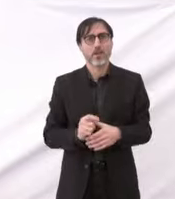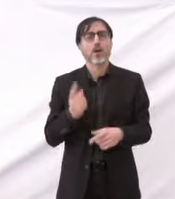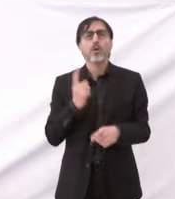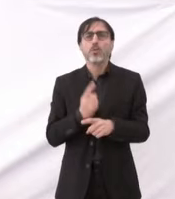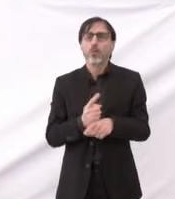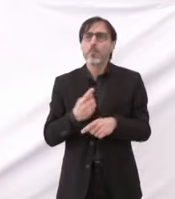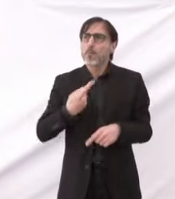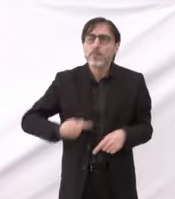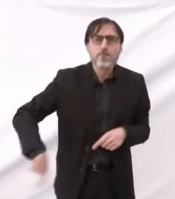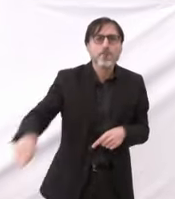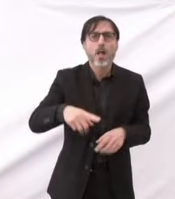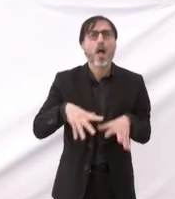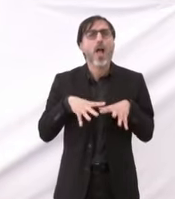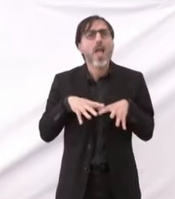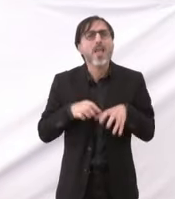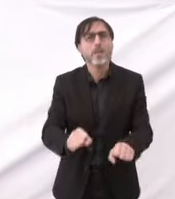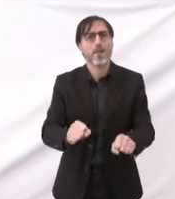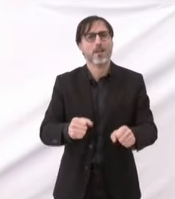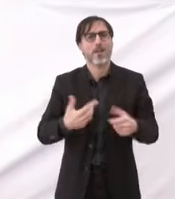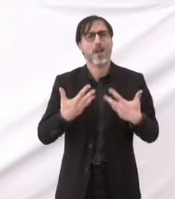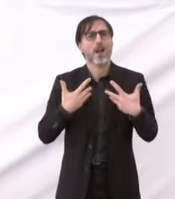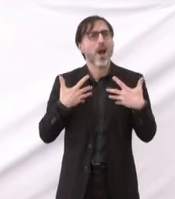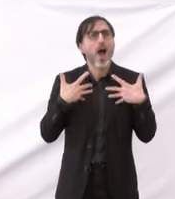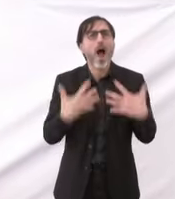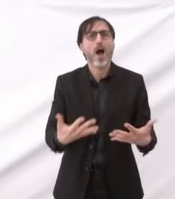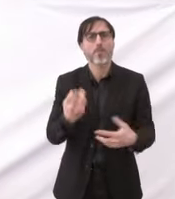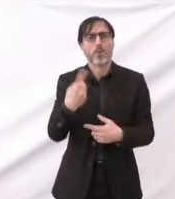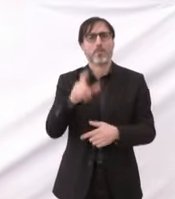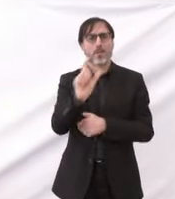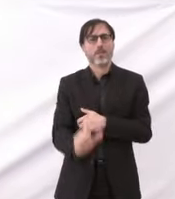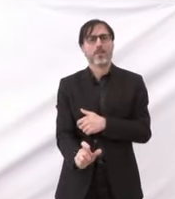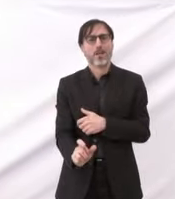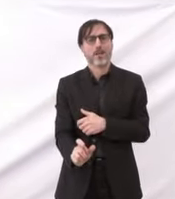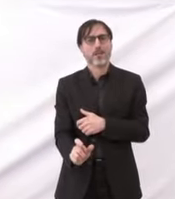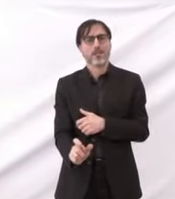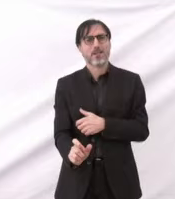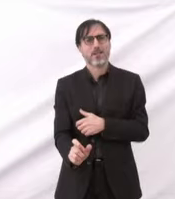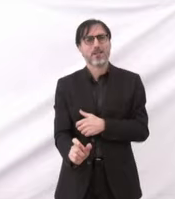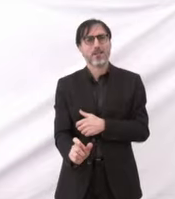e dobbiamo impegnarci in questo atto di amore nel nostro paese.